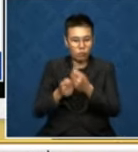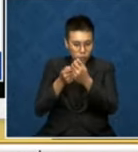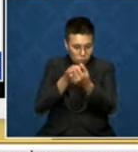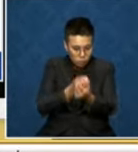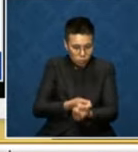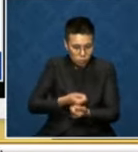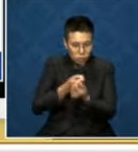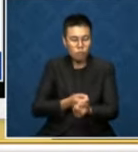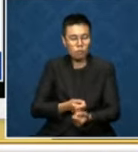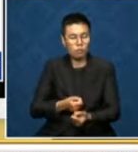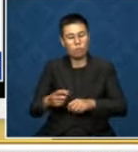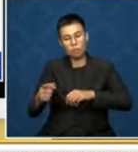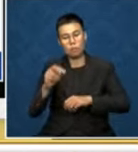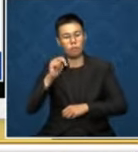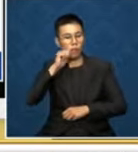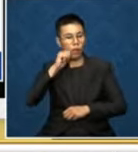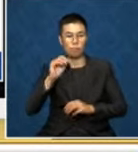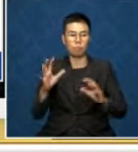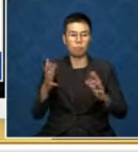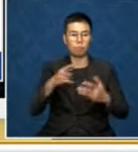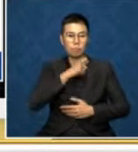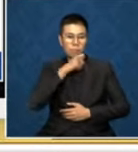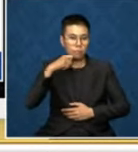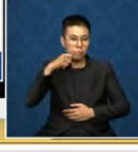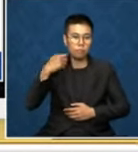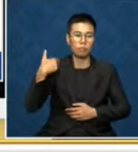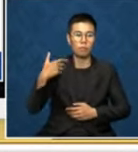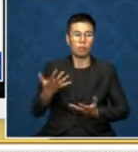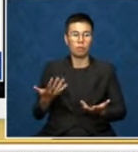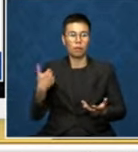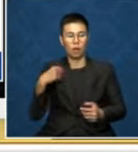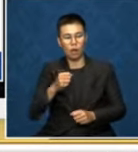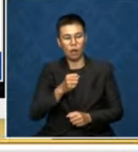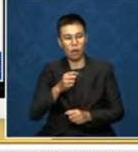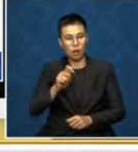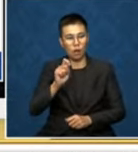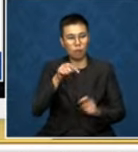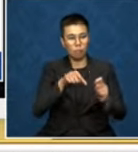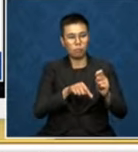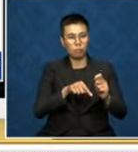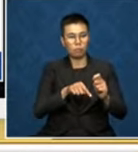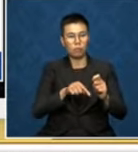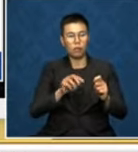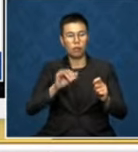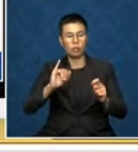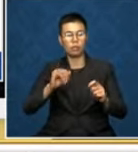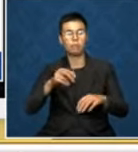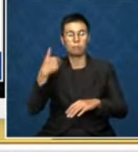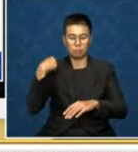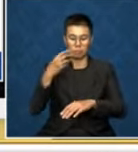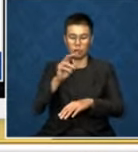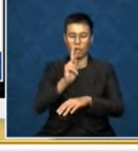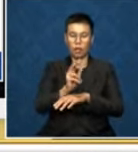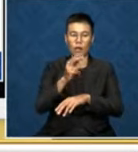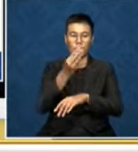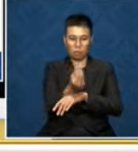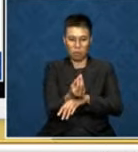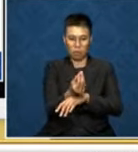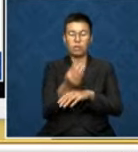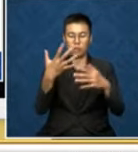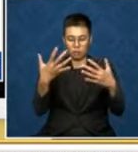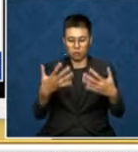เมื่อถึงฤดูน้ำหลากน้ำก็ไหลจากอำเภอลานกระบือและอำเภอไทรงามจังหวัดกำแพงเพชรมาท่วมในอำเภอวชิรบารมี